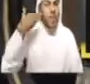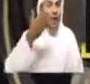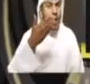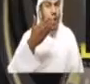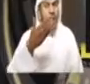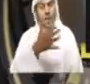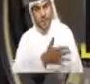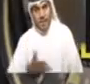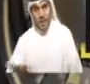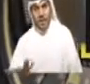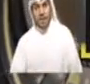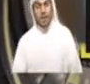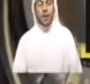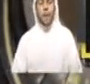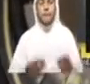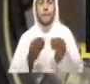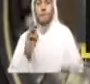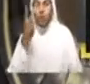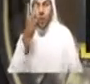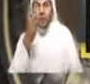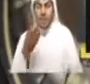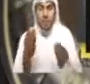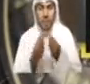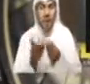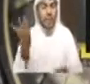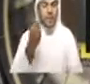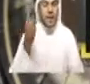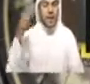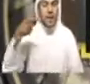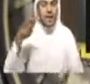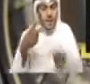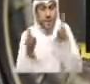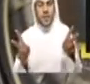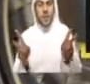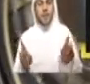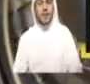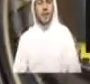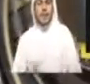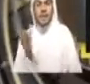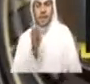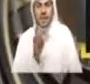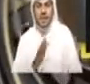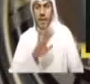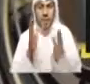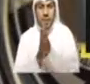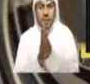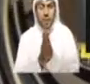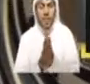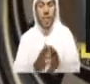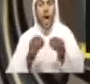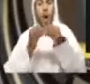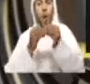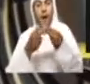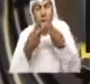المرحلتين الابتدائية والمتوسطة يوم الحادي عشر الجاري، يعقبه دوام مرحلة رياض الأطفال